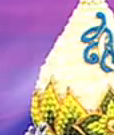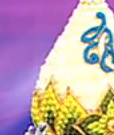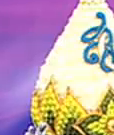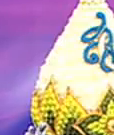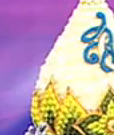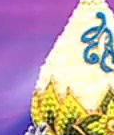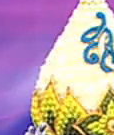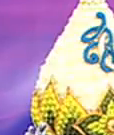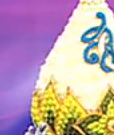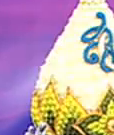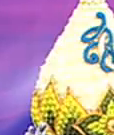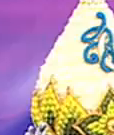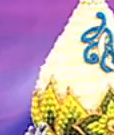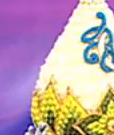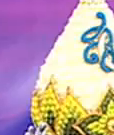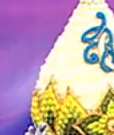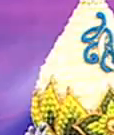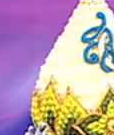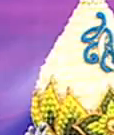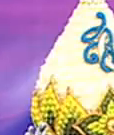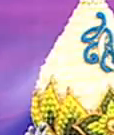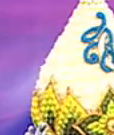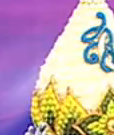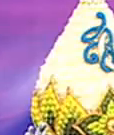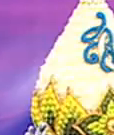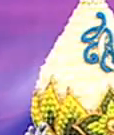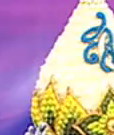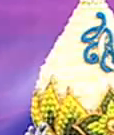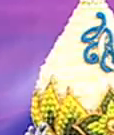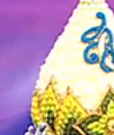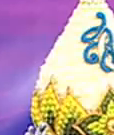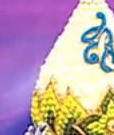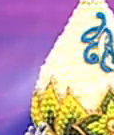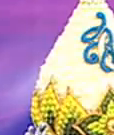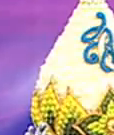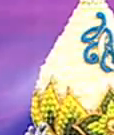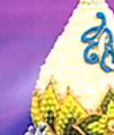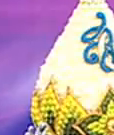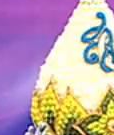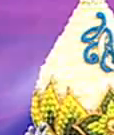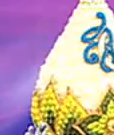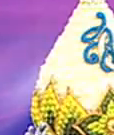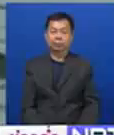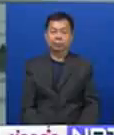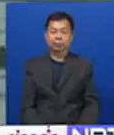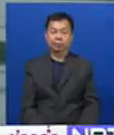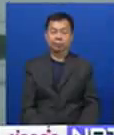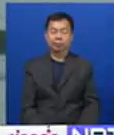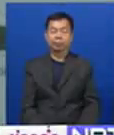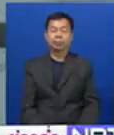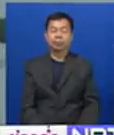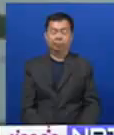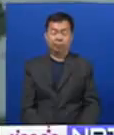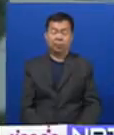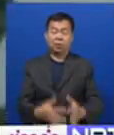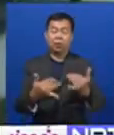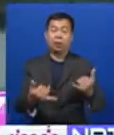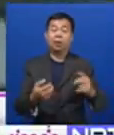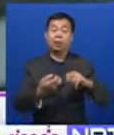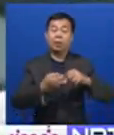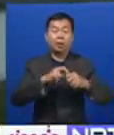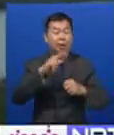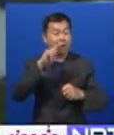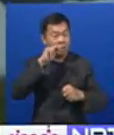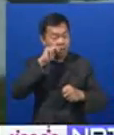ำให้ต้องเร่งปรับโครงสร้างการผลิตให้ทันกับฤดูการเพาะปลูกปีหน้าติดตามจากรายงานครับ สถานการณ์น้ำใน4เขื่อ